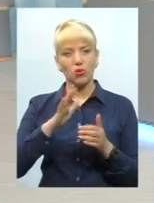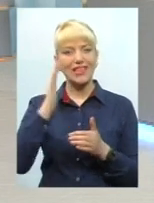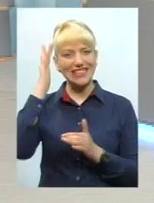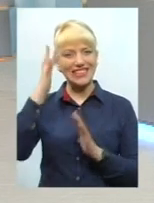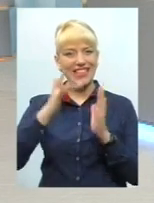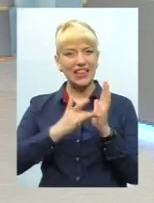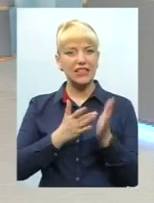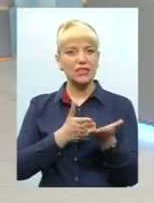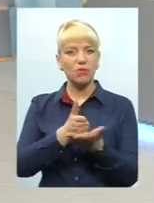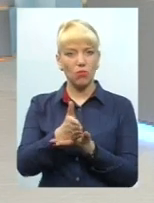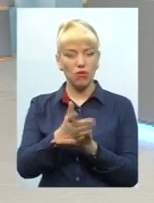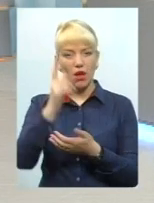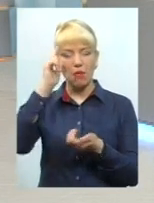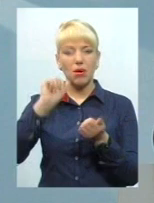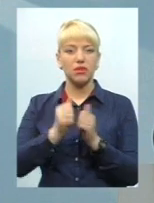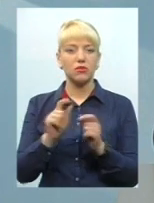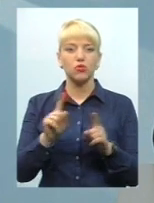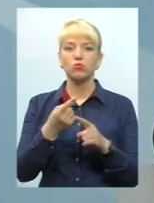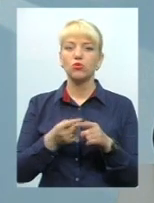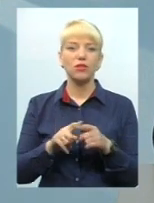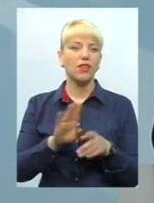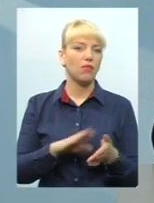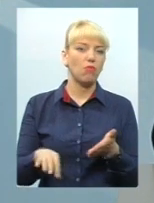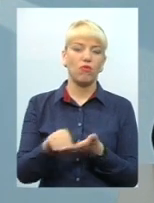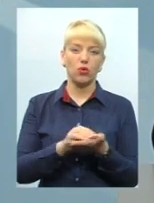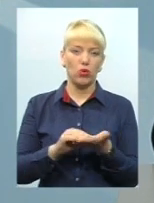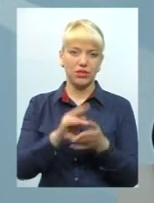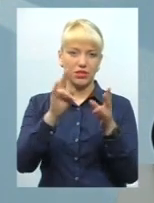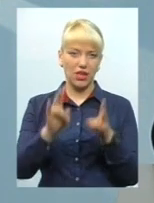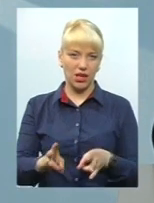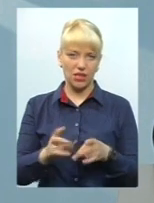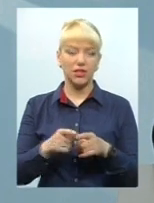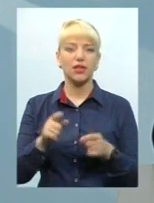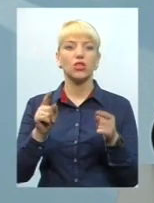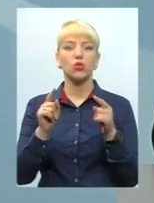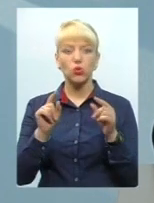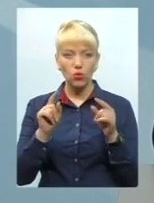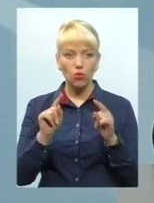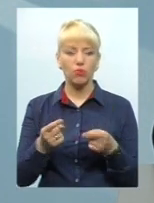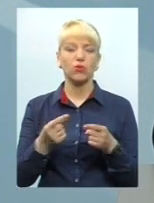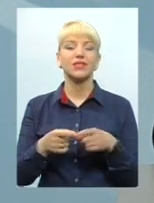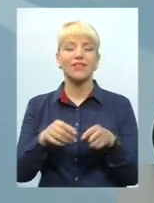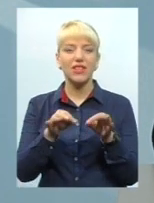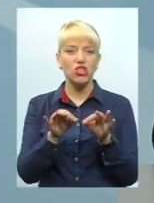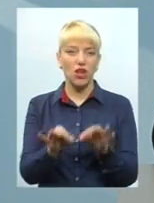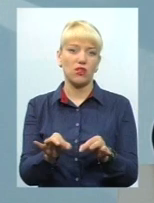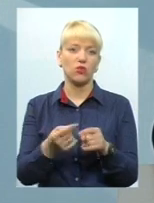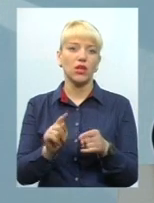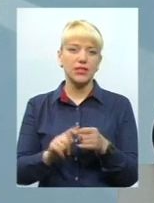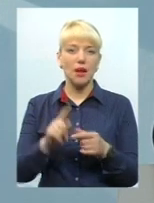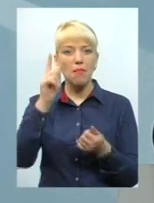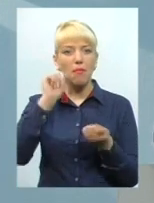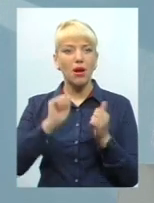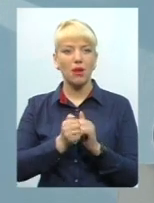пам'ятати, щоб не повторити тієї трагедії. І тому, і звичайно ж, значить, ця пам'ять у нас, ну,